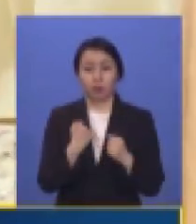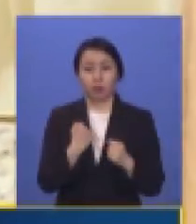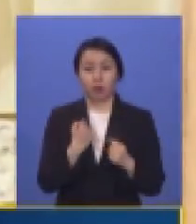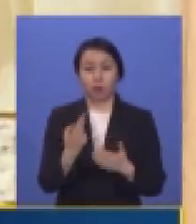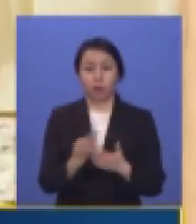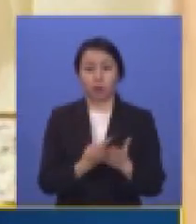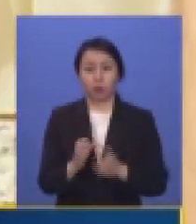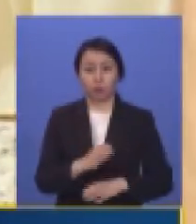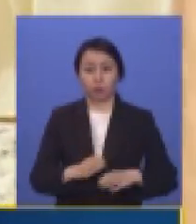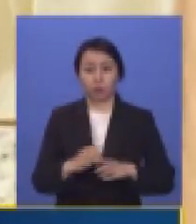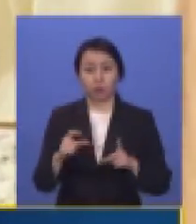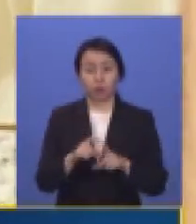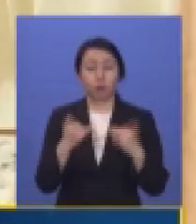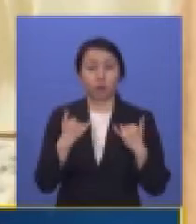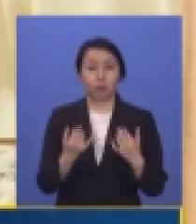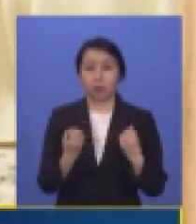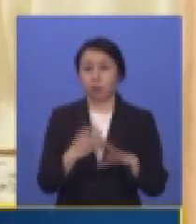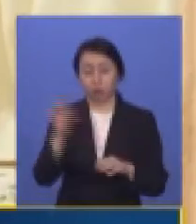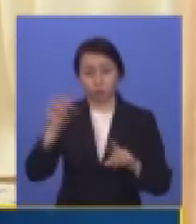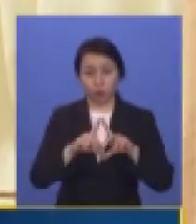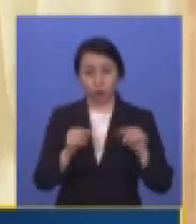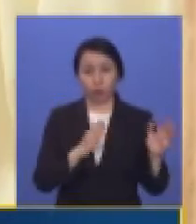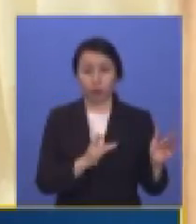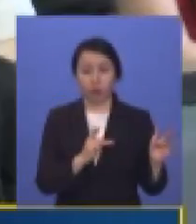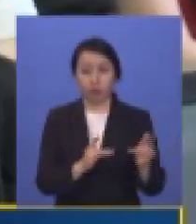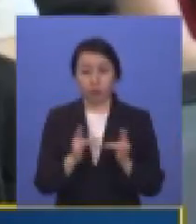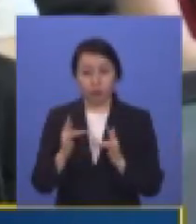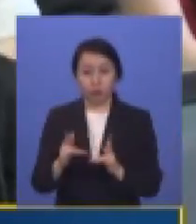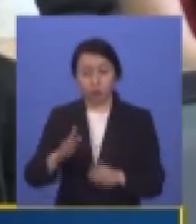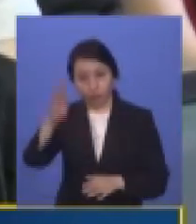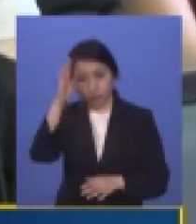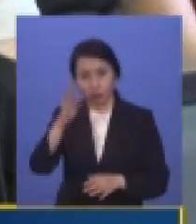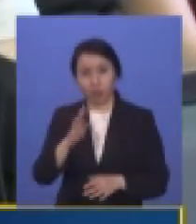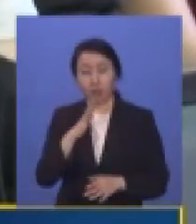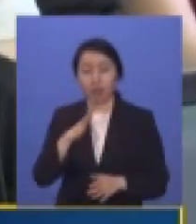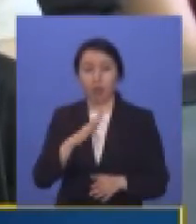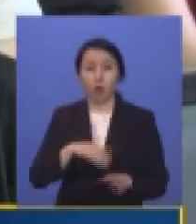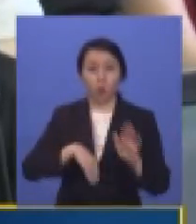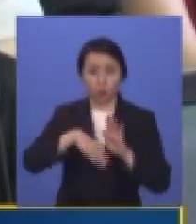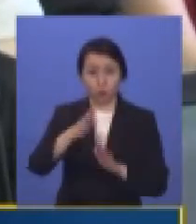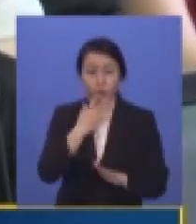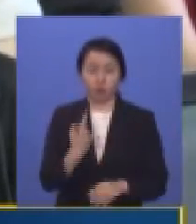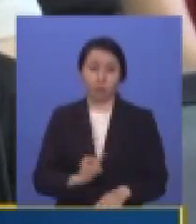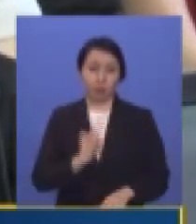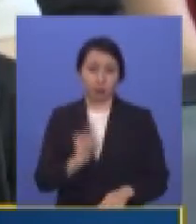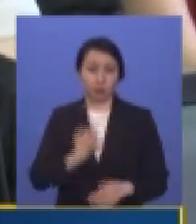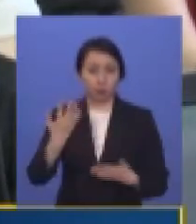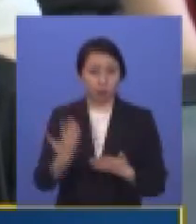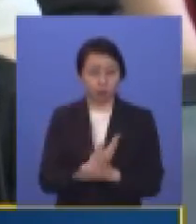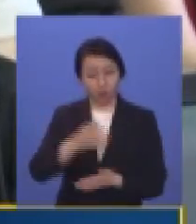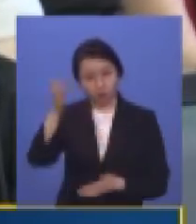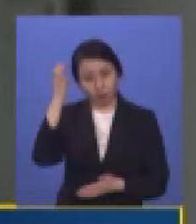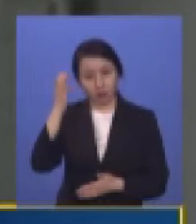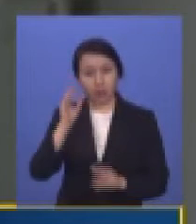художественной гимнастике. К слову, сейчас это не просто школа-интернат. Колледжи юноши и девушки продолжают совершенствовать свое мастерство и получает